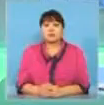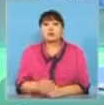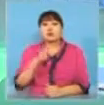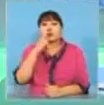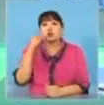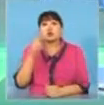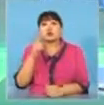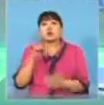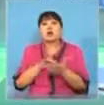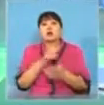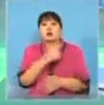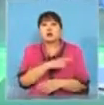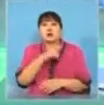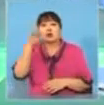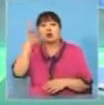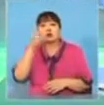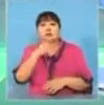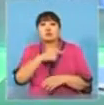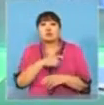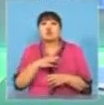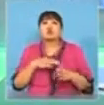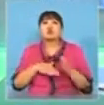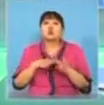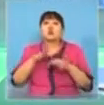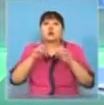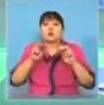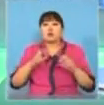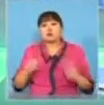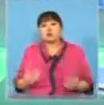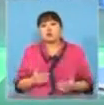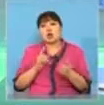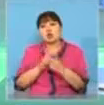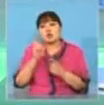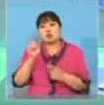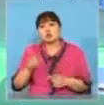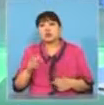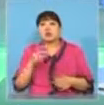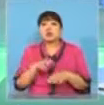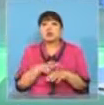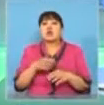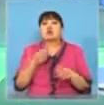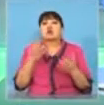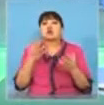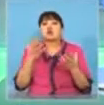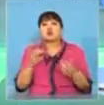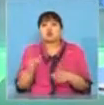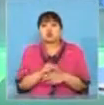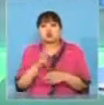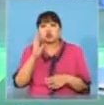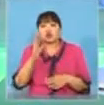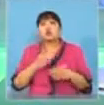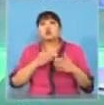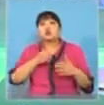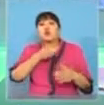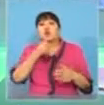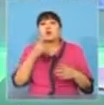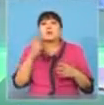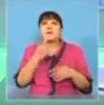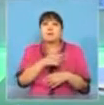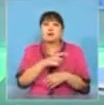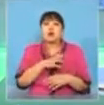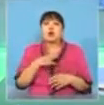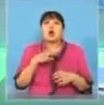Нөмірі бірінші қалалық емханада Қазақстан медицинасының үздік мамандары тұрғындарды қабылдап жатыр. Дәрігерлер бірнеше күн ем жасайды. Үлкендерді бірінші